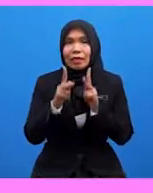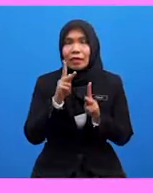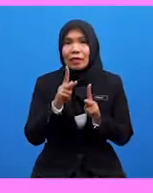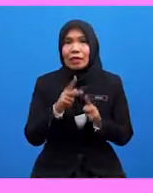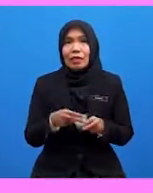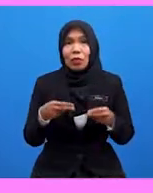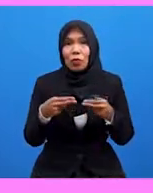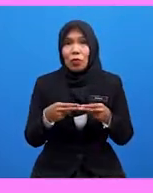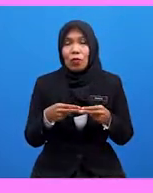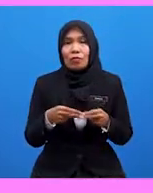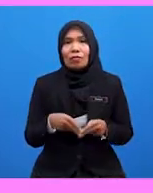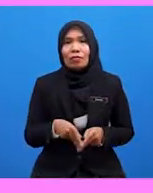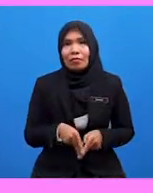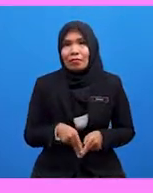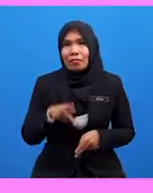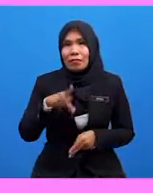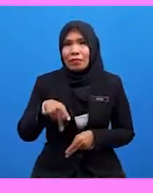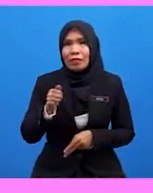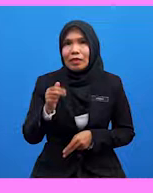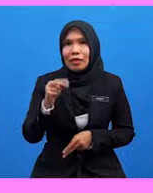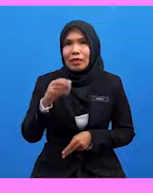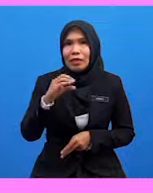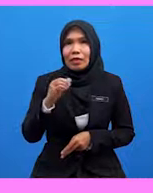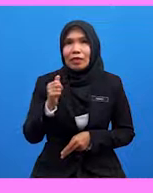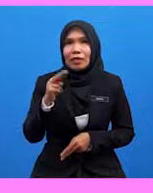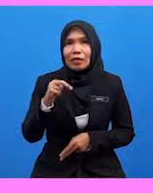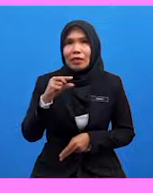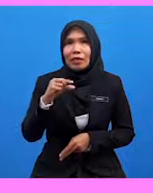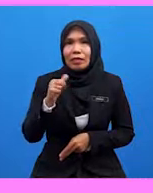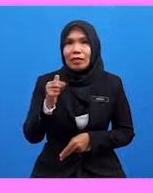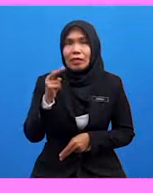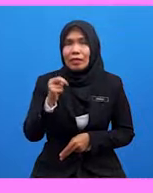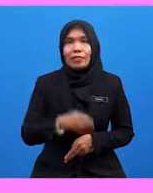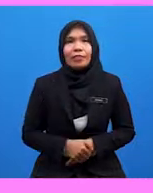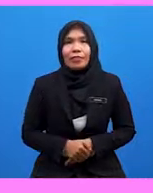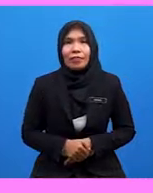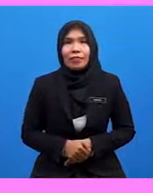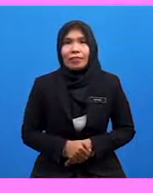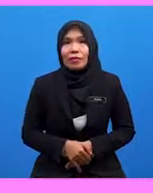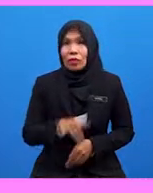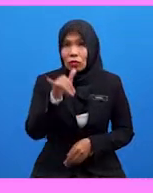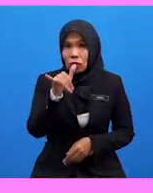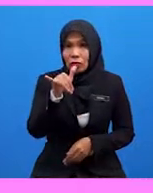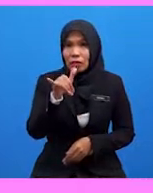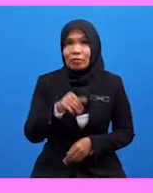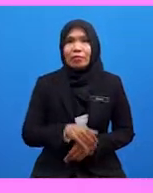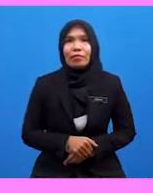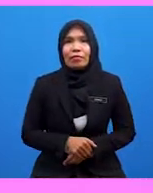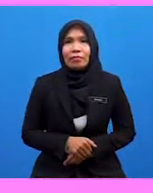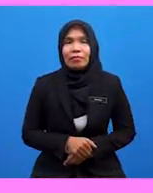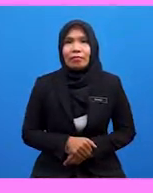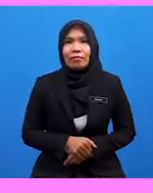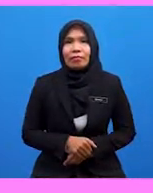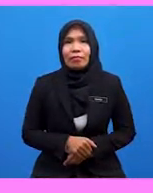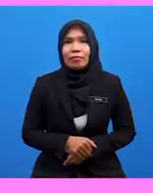hubung pancangan. Satu markah diberi jika jawapan pelajar tepat. Jawapan untuk Y ialah kata hubung